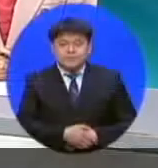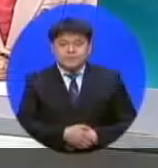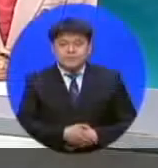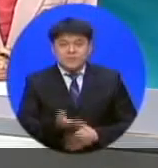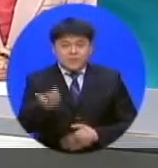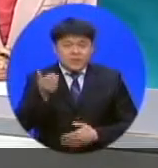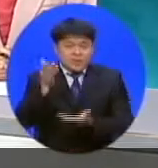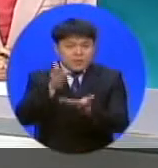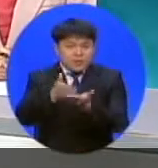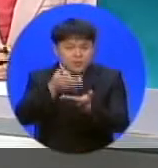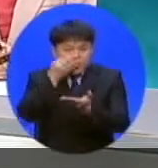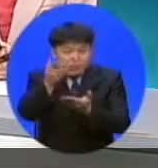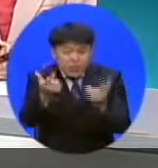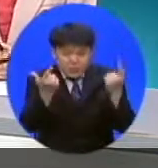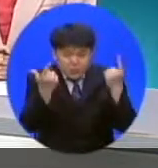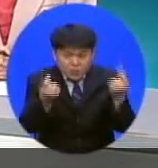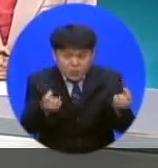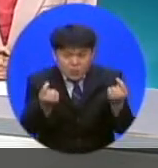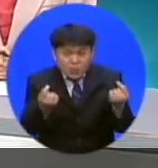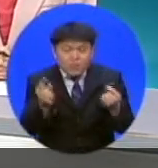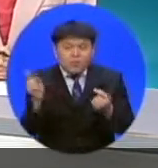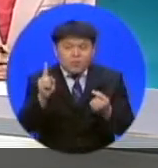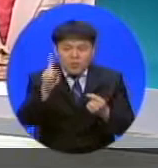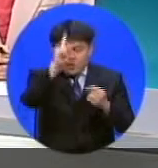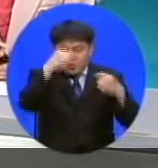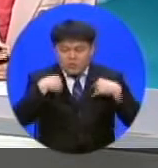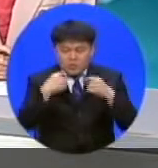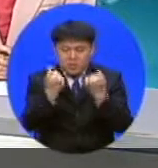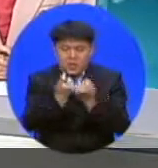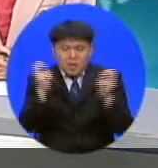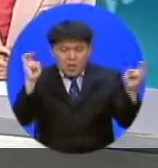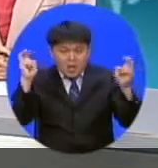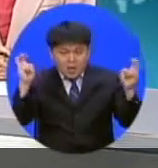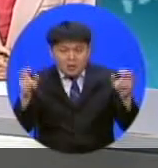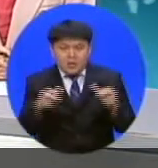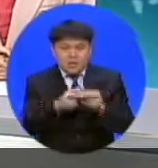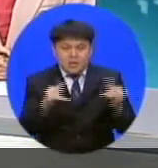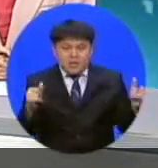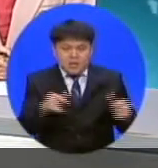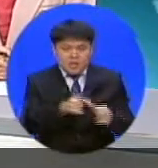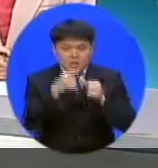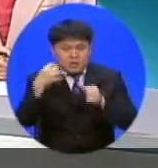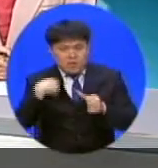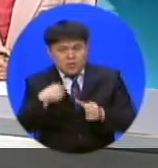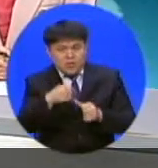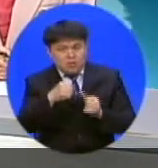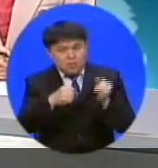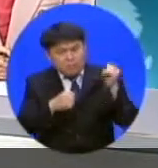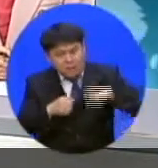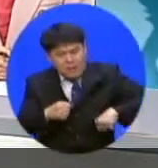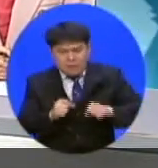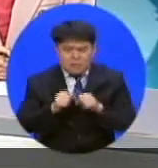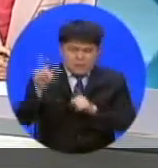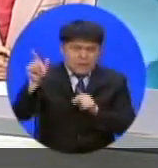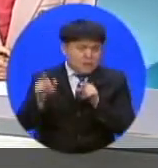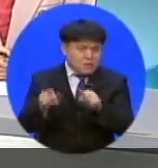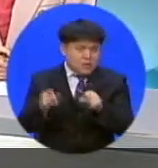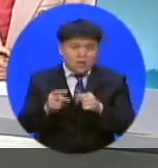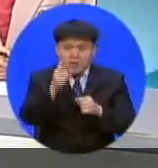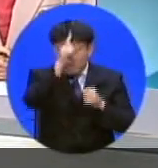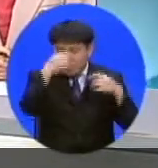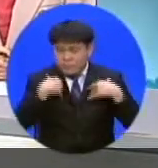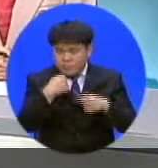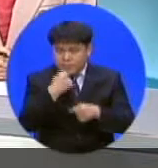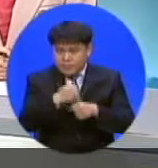앞서 보도해드린 바와 같이 최근 정부나 민간기업은 장애인 의무고용률을 제대로 지키지 못하고 있습니다.